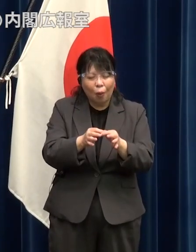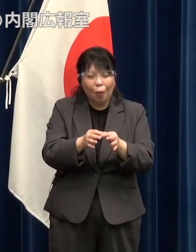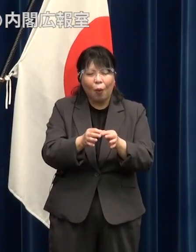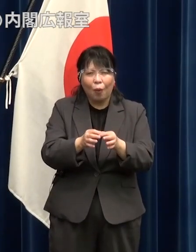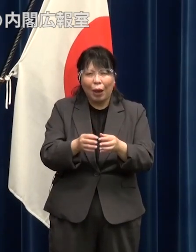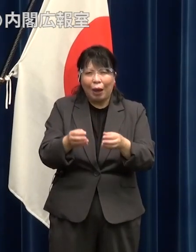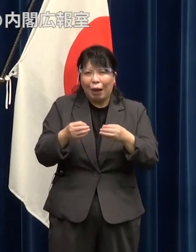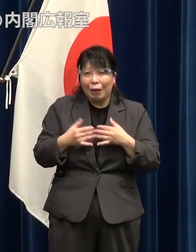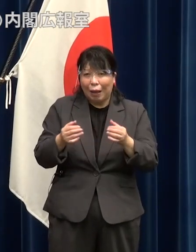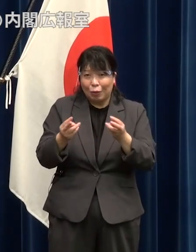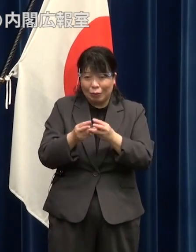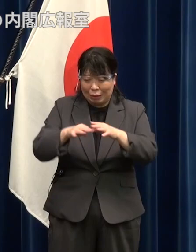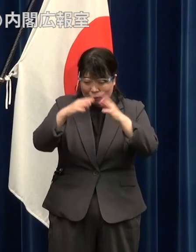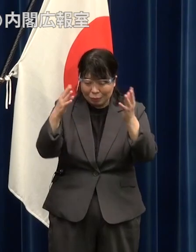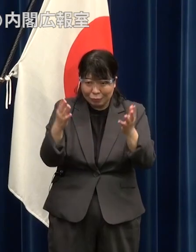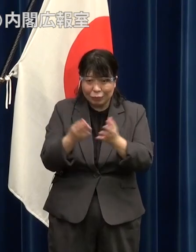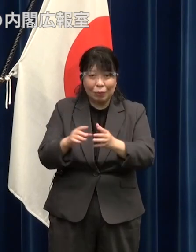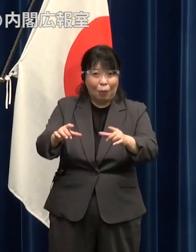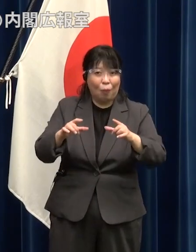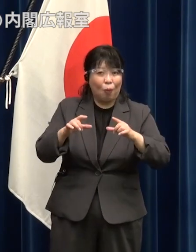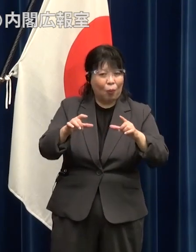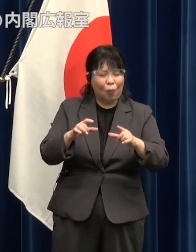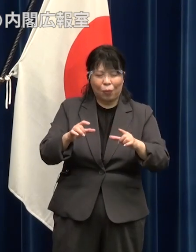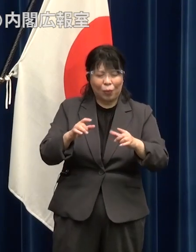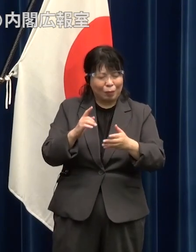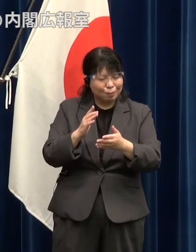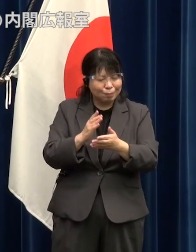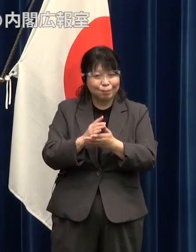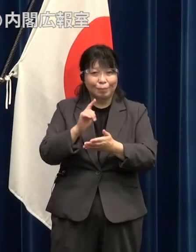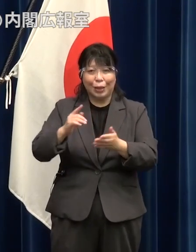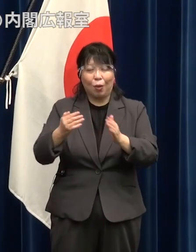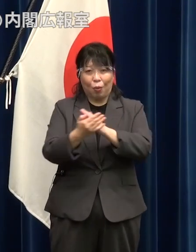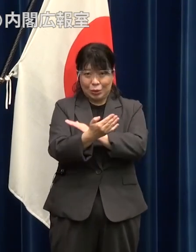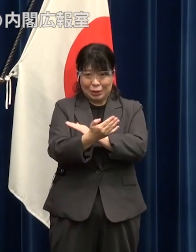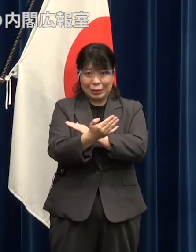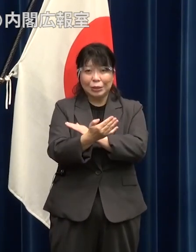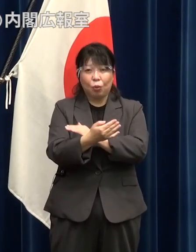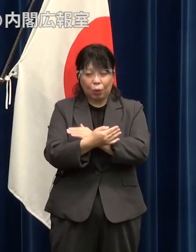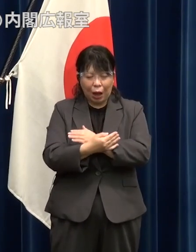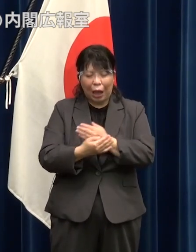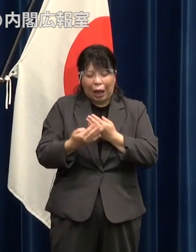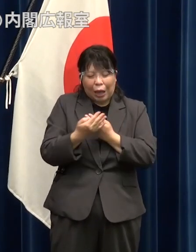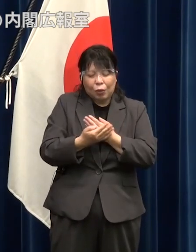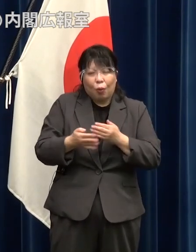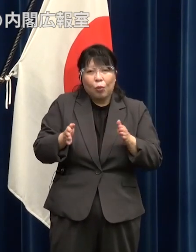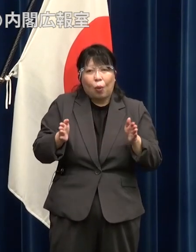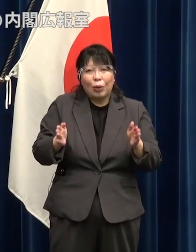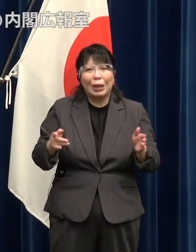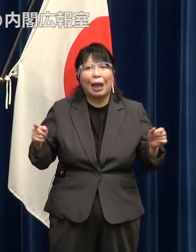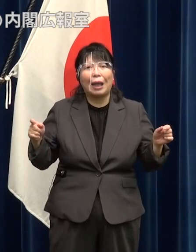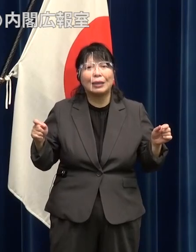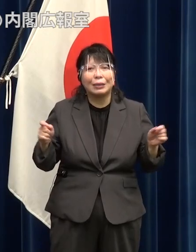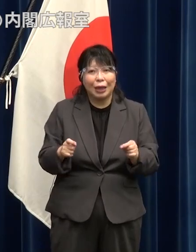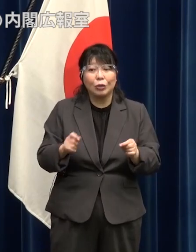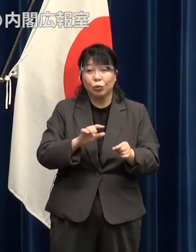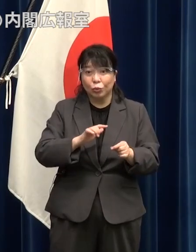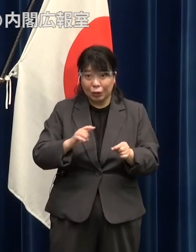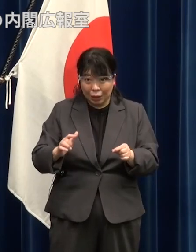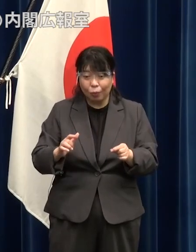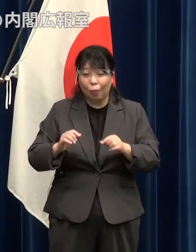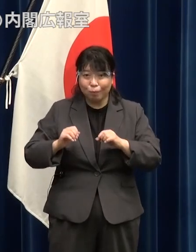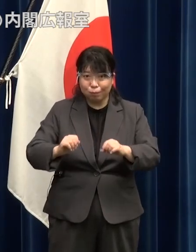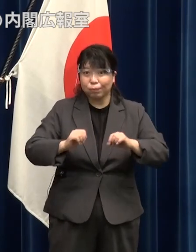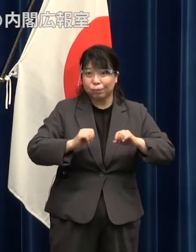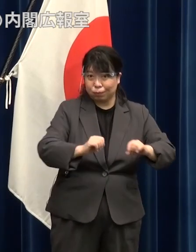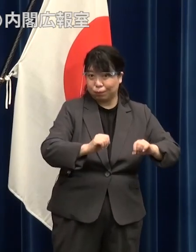や療養期間の短縮、こういった緩和をすでに行っております